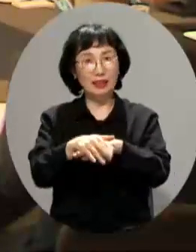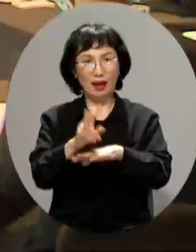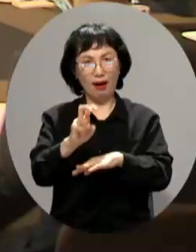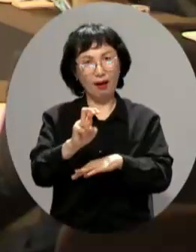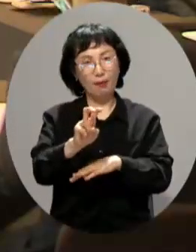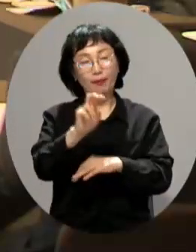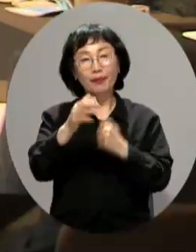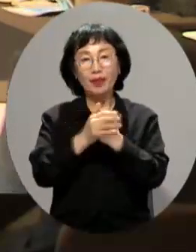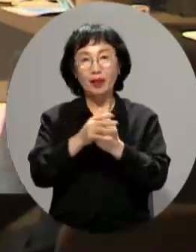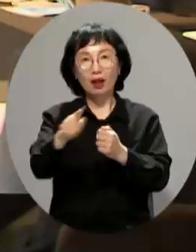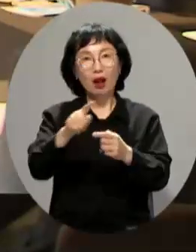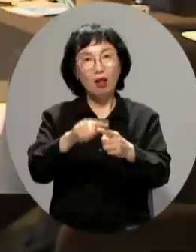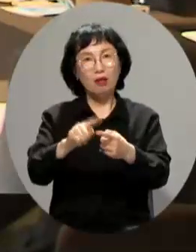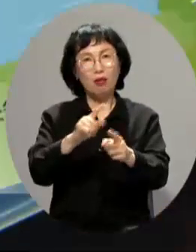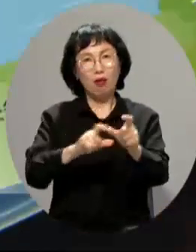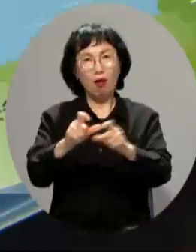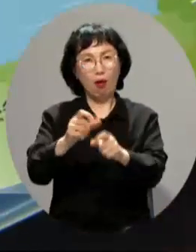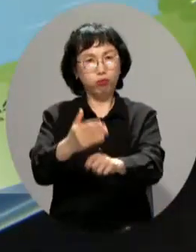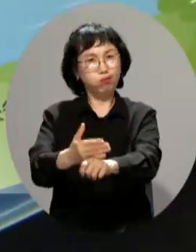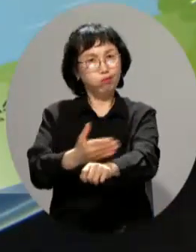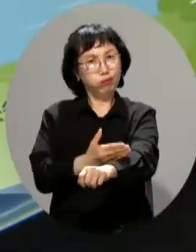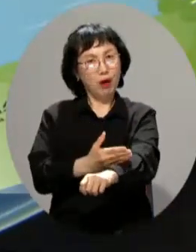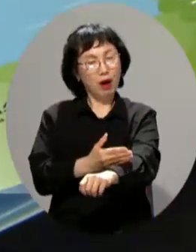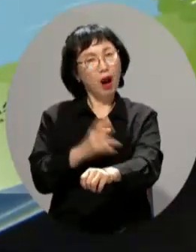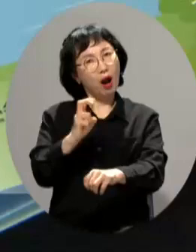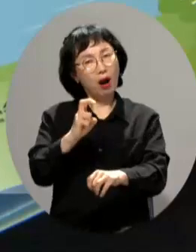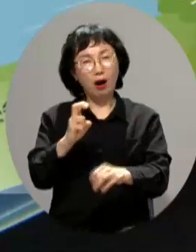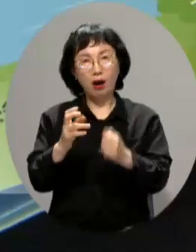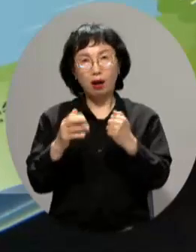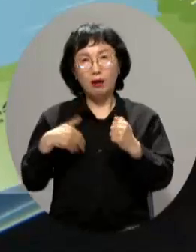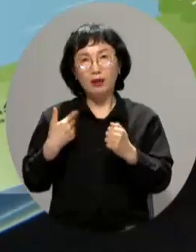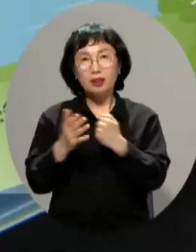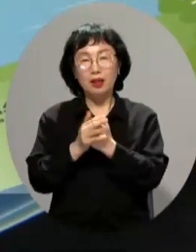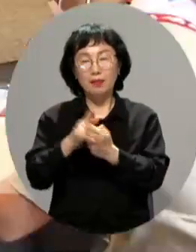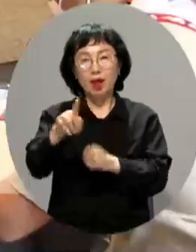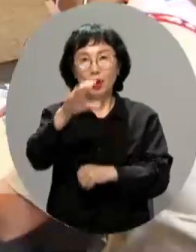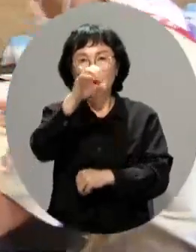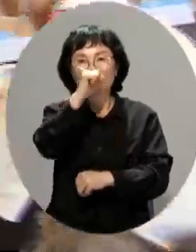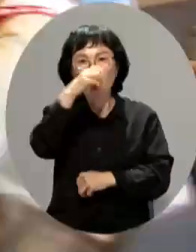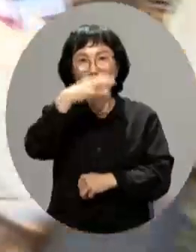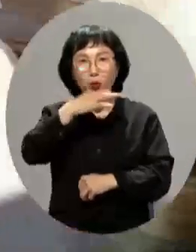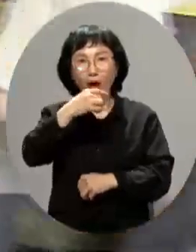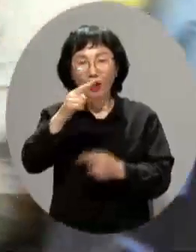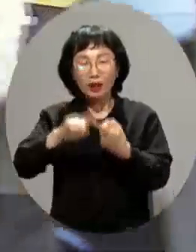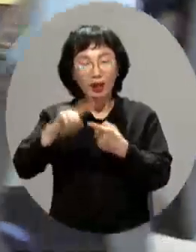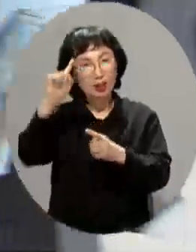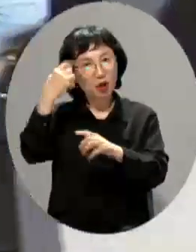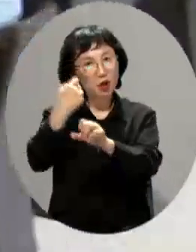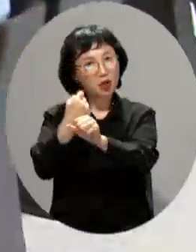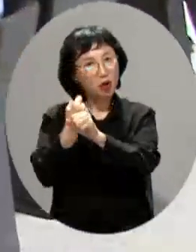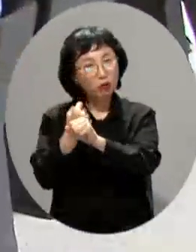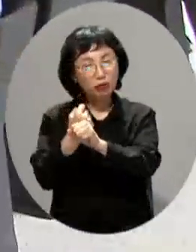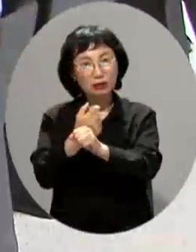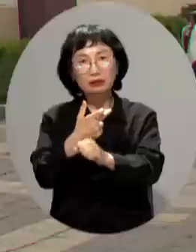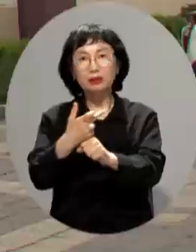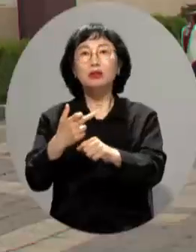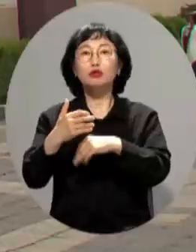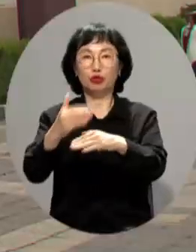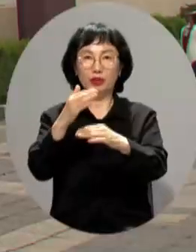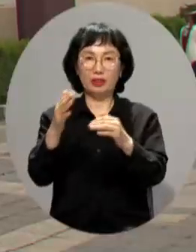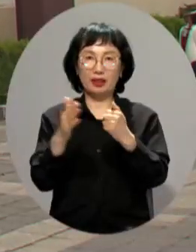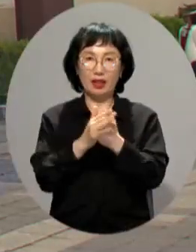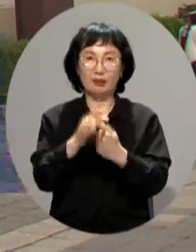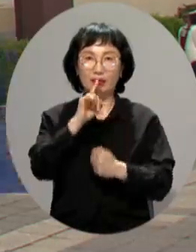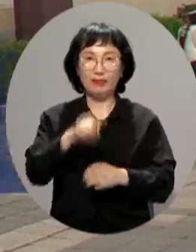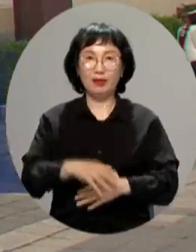측 입맛대로 부풀렸을 가능성은 차치하더라도 장밋빛 전망에 기대 연구가 추진됐기 때문입니다. 뭘